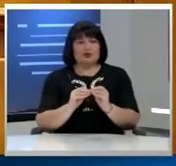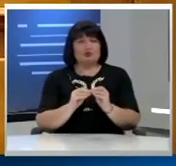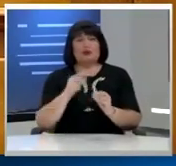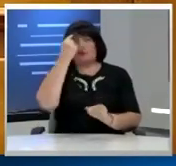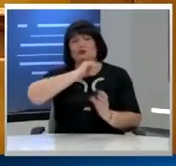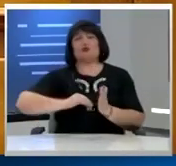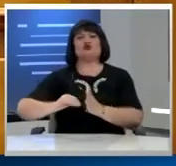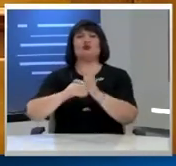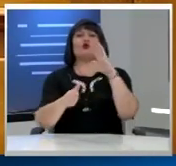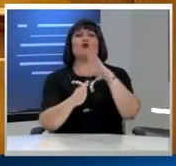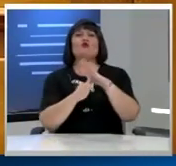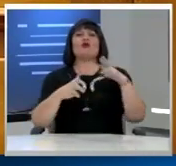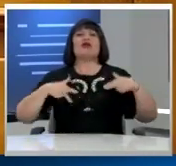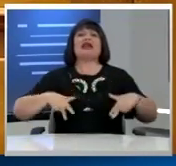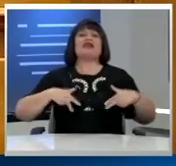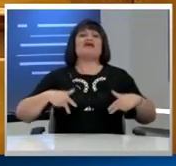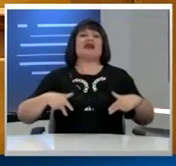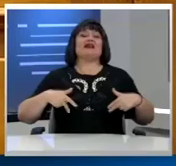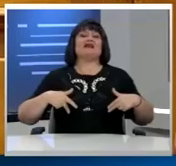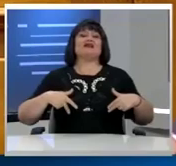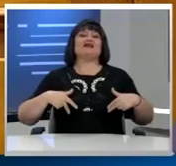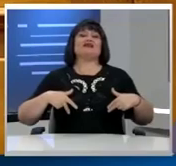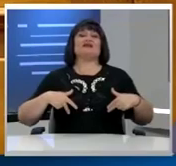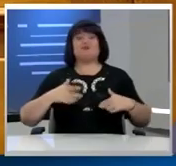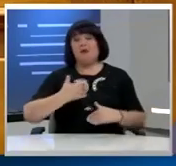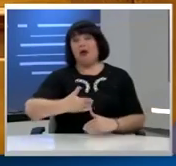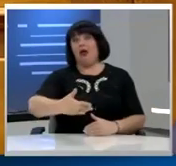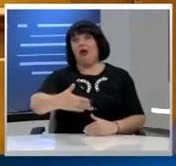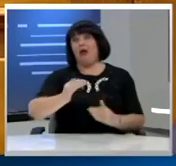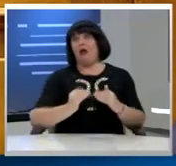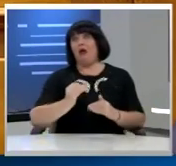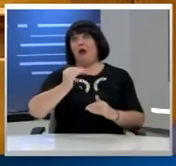του προσωπικού στην Προεδρία της Κυβέρνησης κατά ακαθόριστο αριθμό.